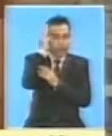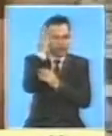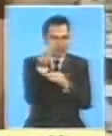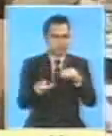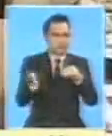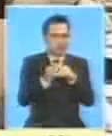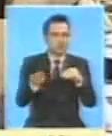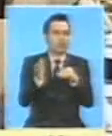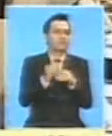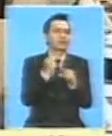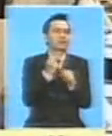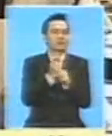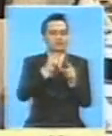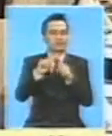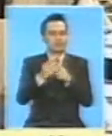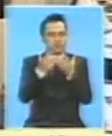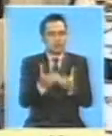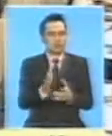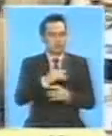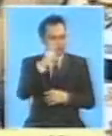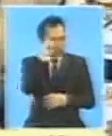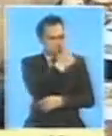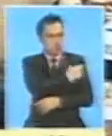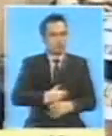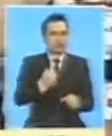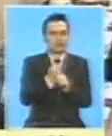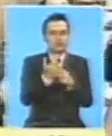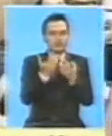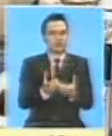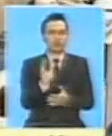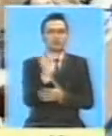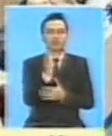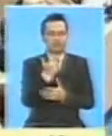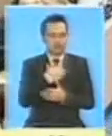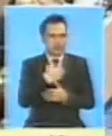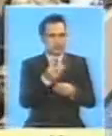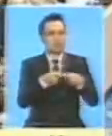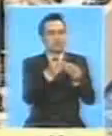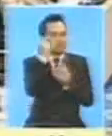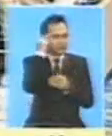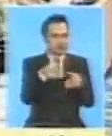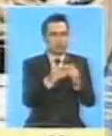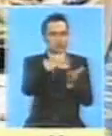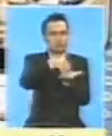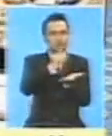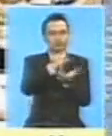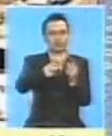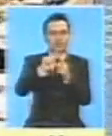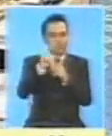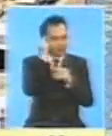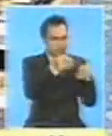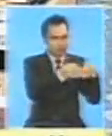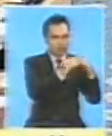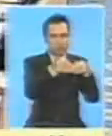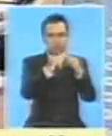ของพวกท่านออกไปอย่าให้ท่านต้องทรงเป็นพระราชภาระอีกต่อไปเลยนะครับวันนี้ก็ผมได้สั่งตั้งไปหลายศูนย์แล้วนะไม่ว่าจะเป็นศู